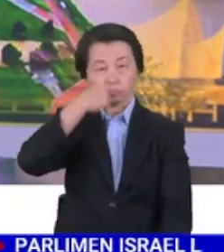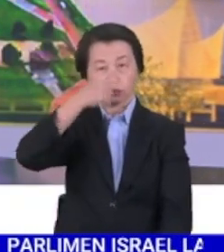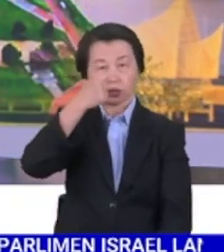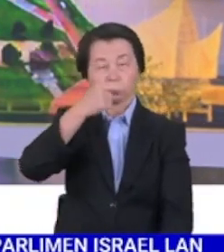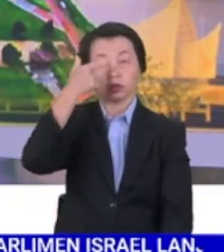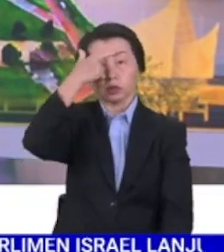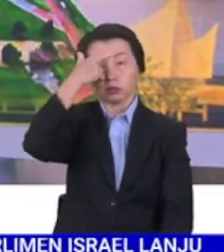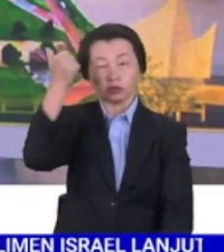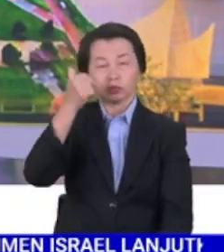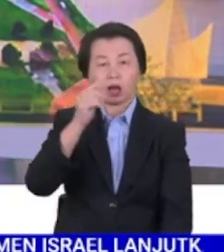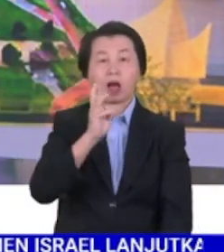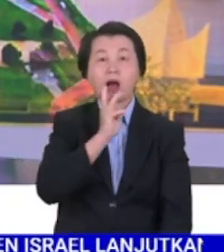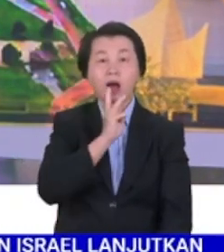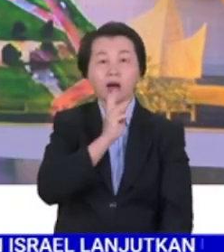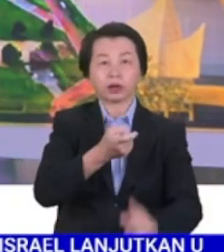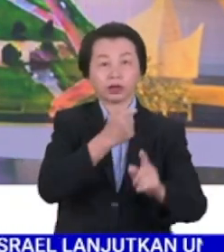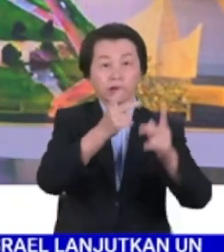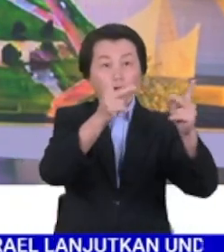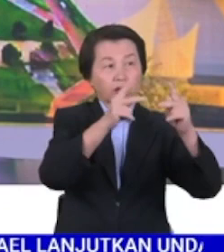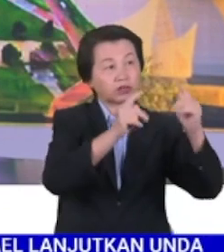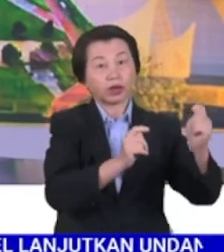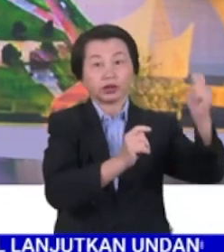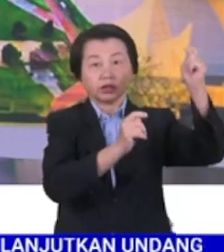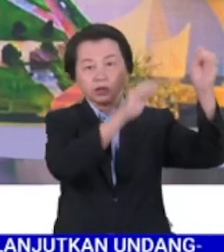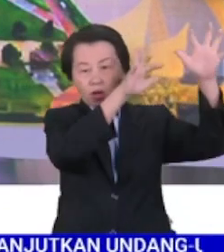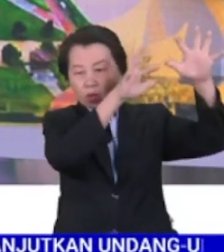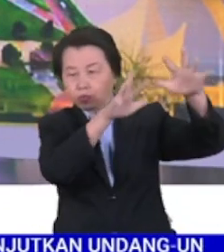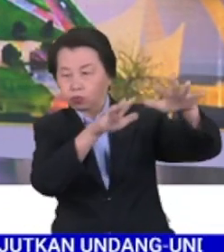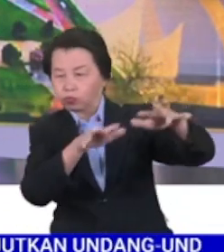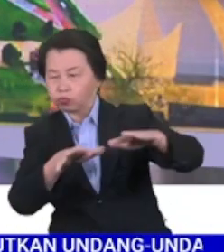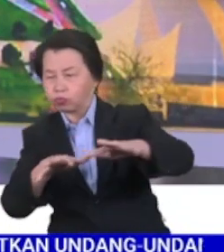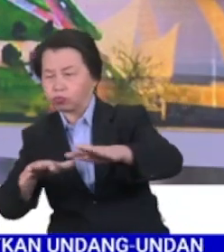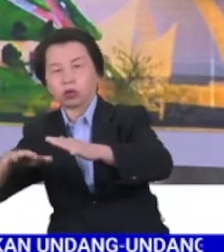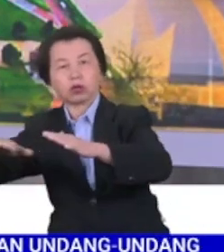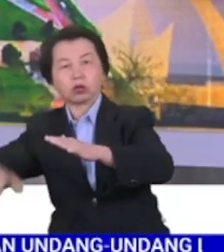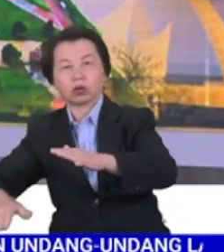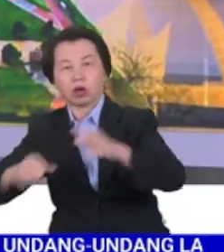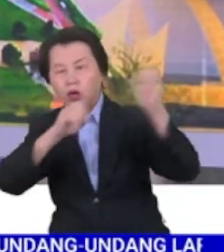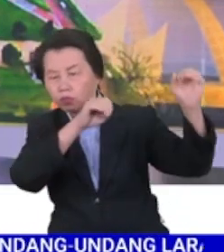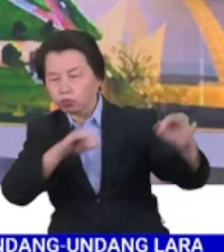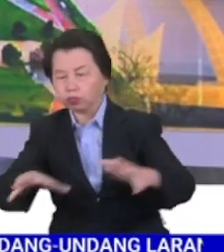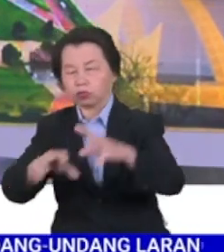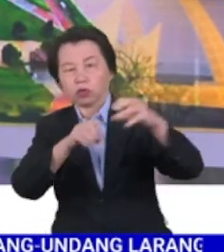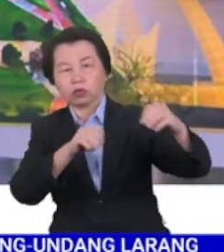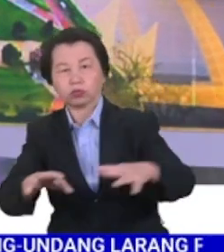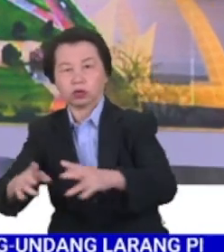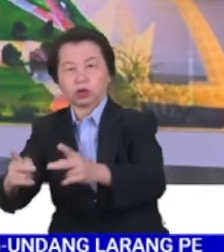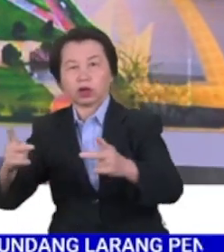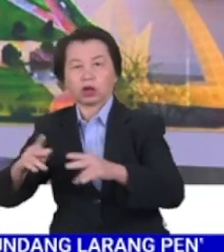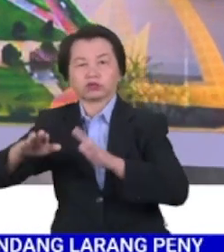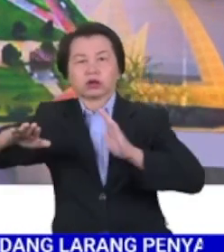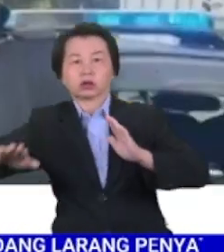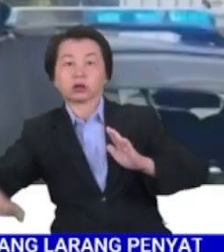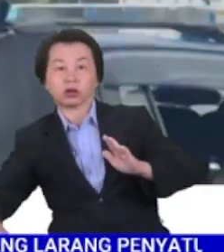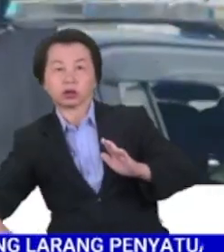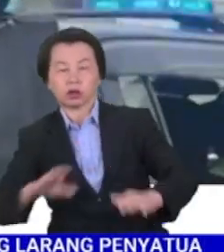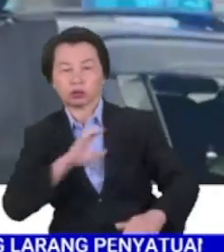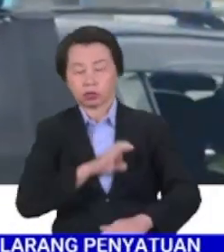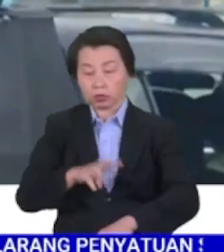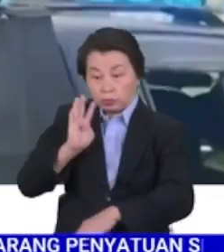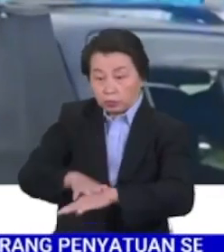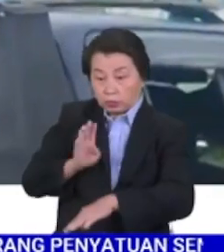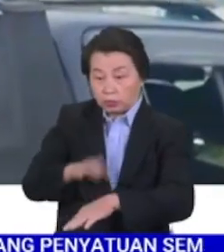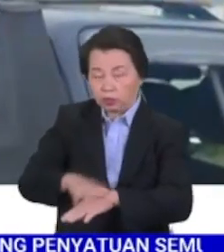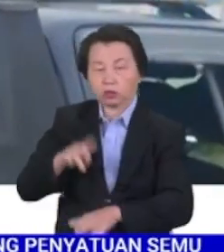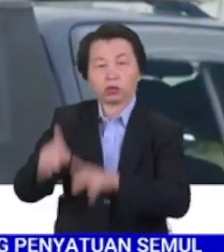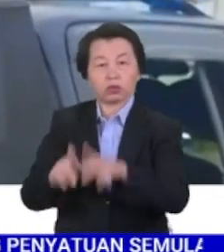ia berikutan pergerakan air dari kawasan tinggi yang dijangka melimpah di kawasan rendah. Polis meningkatkan amaran